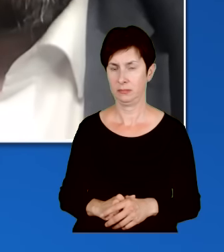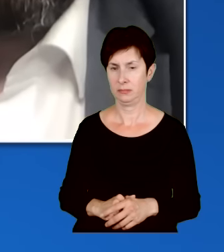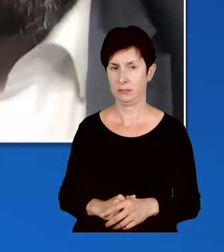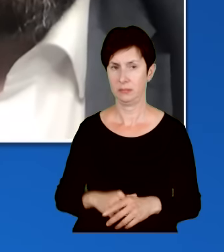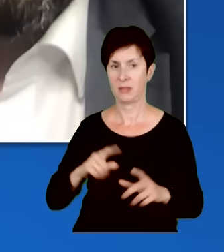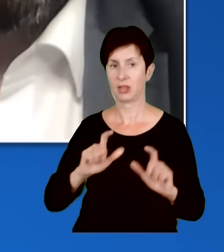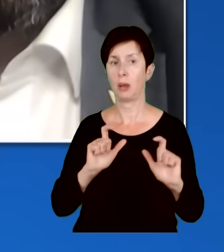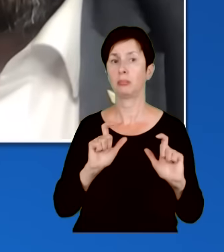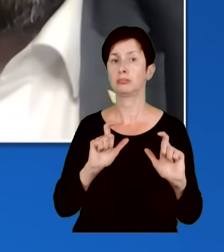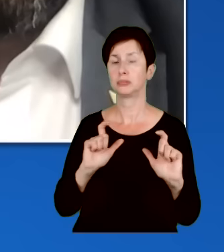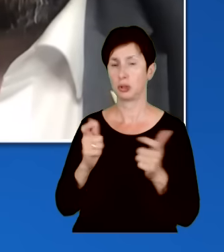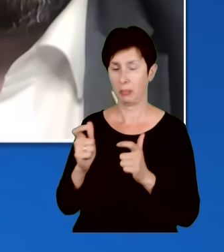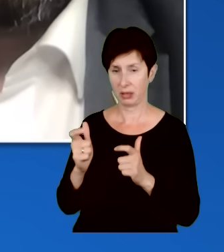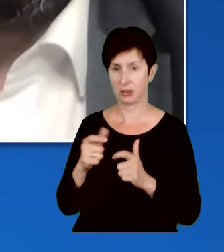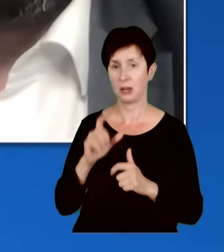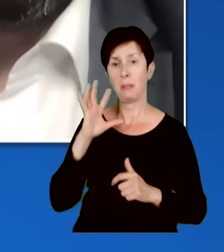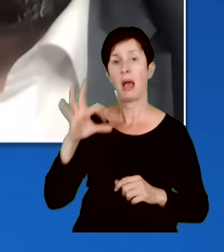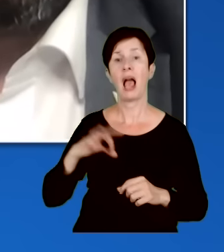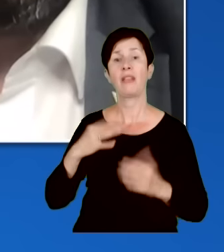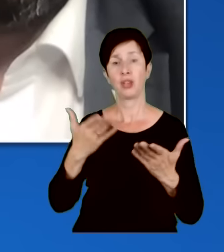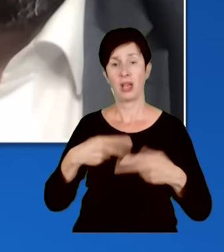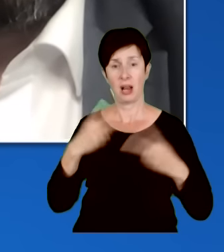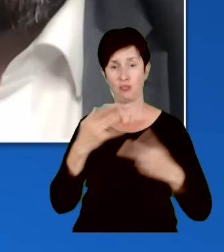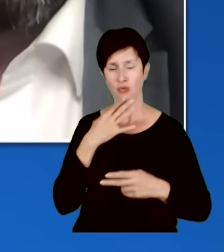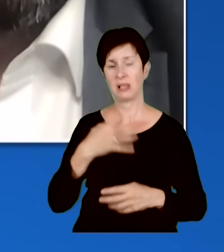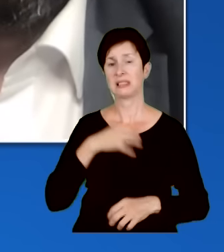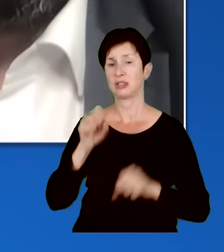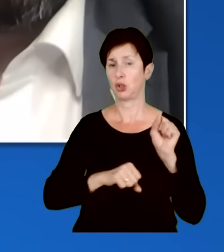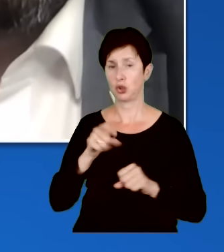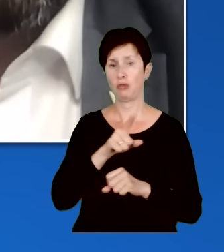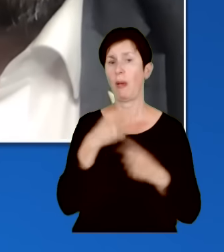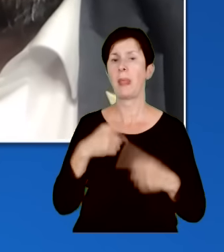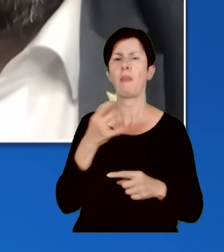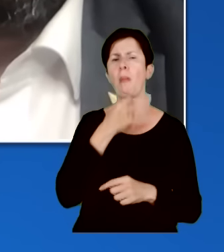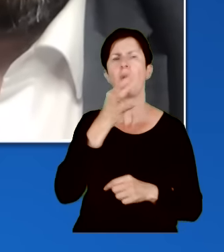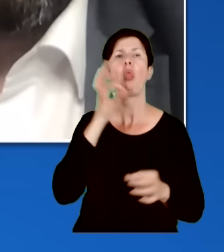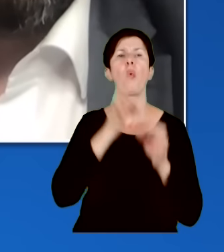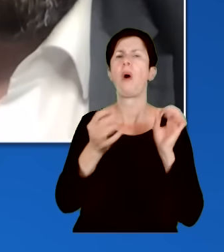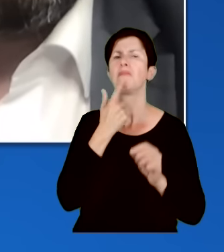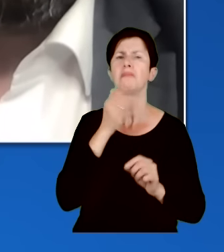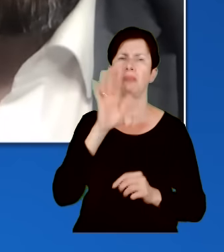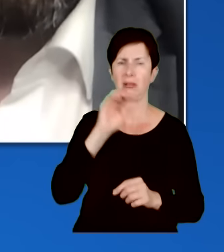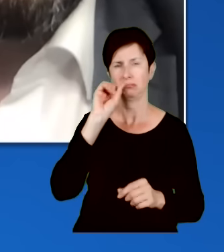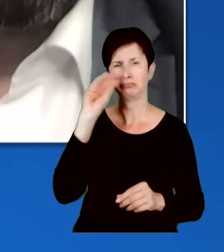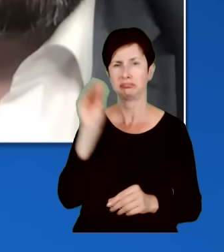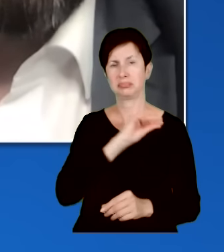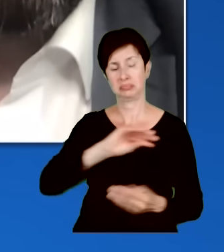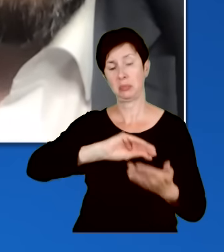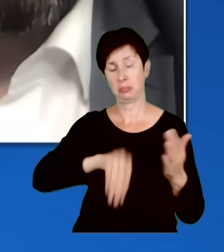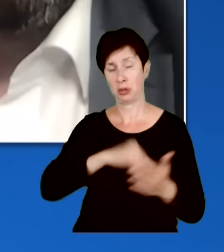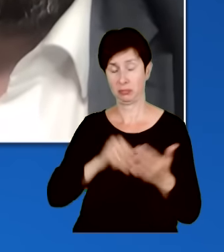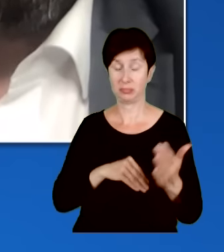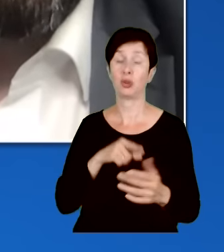które przytaczał pani redaktor czyli ci sędziowie którzy nie dopytywali podpisywali zgodę na inwigilację to może